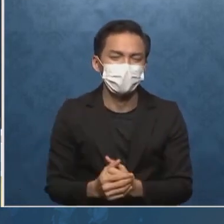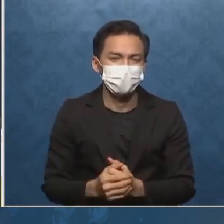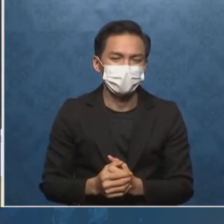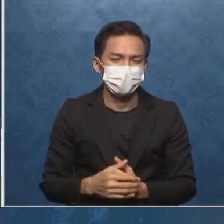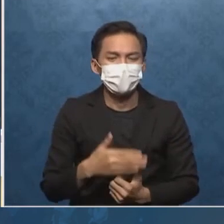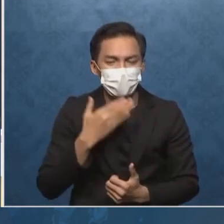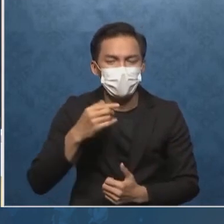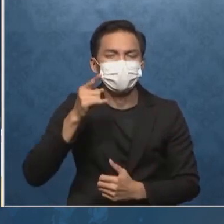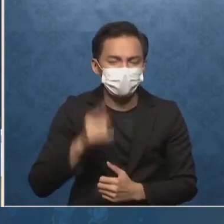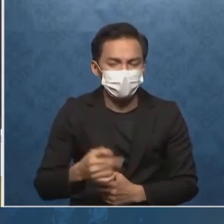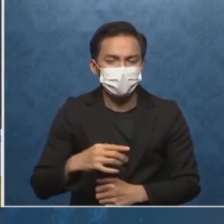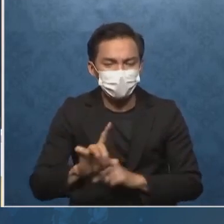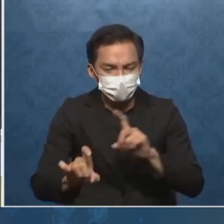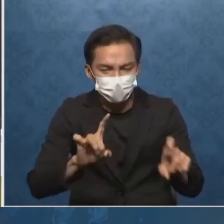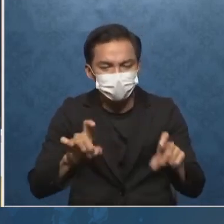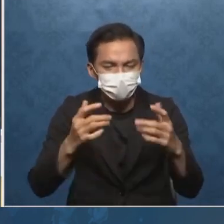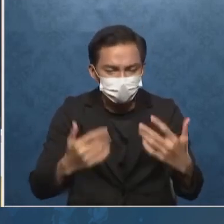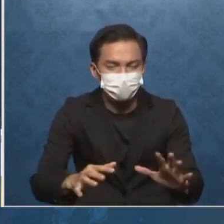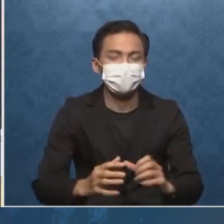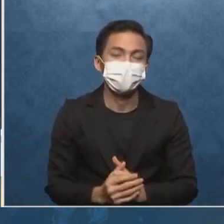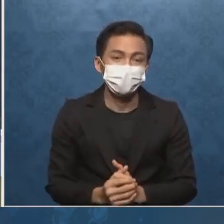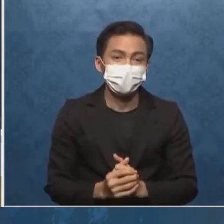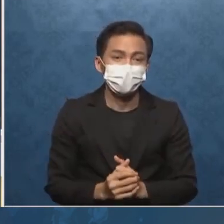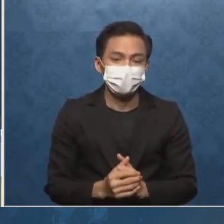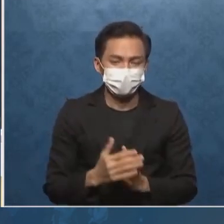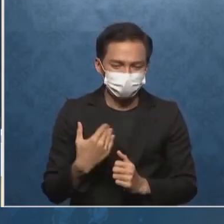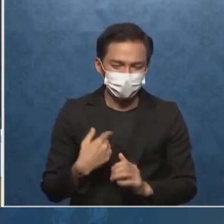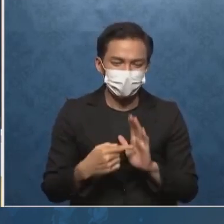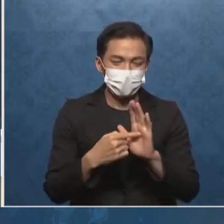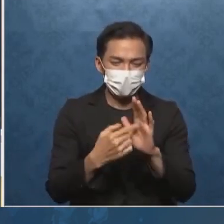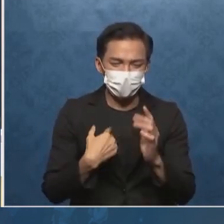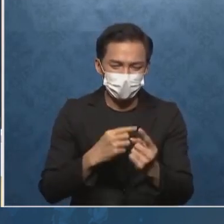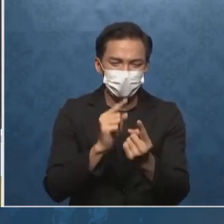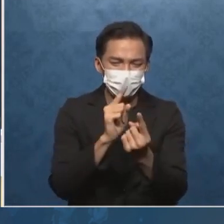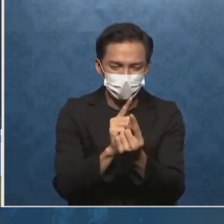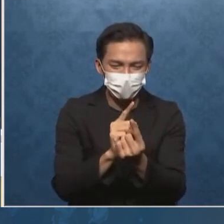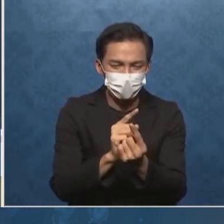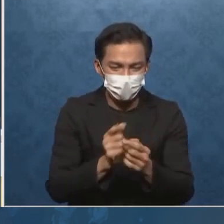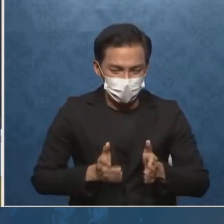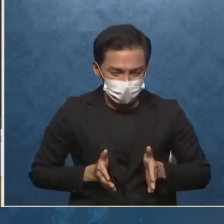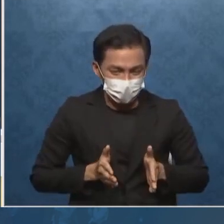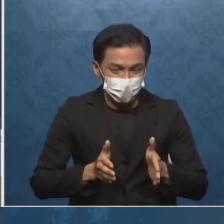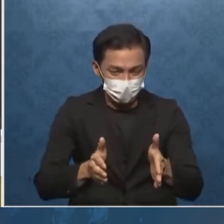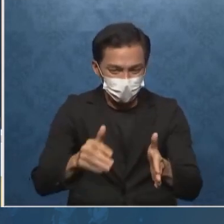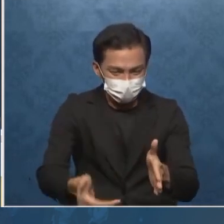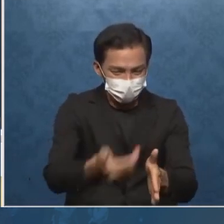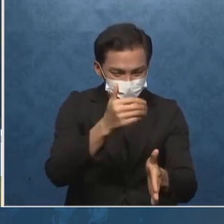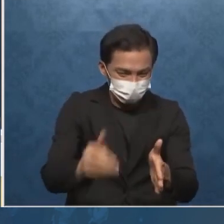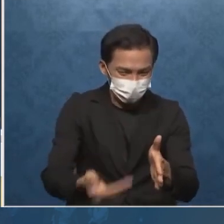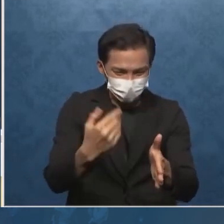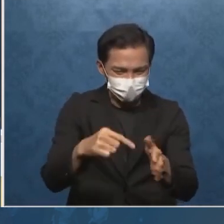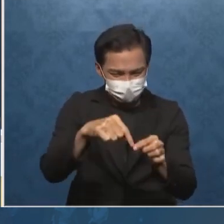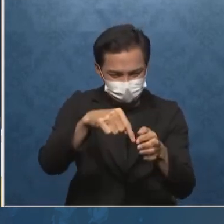จริงกับกรรมการธรรมดานะครับอย่างกรณีที่ผมไปเจอมาเนี่ยในลักษณะของการขุดคลองท่าจะทำให้ถูกสเปกต้องขุด